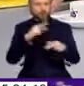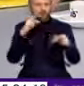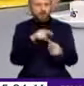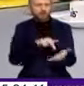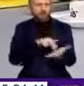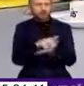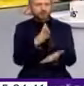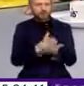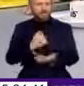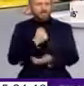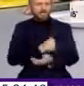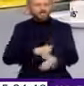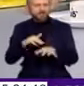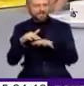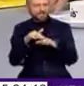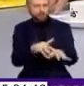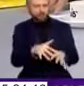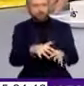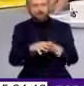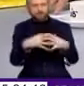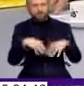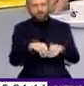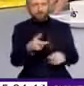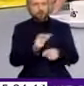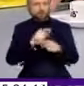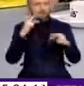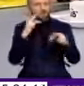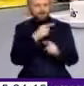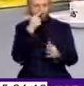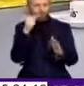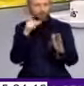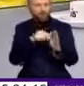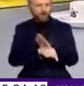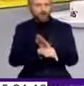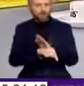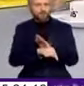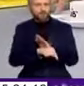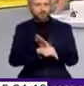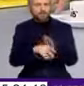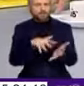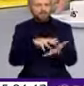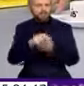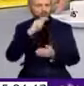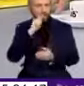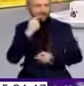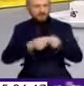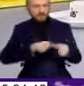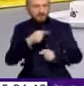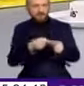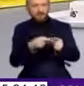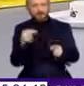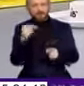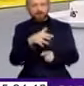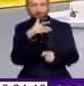йде, є агресивний наступ на інститути сім'ї. Дуже неправильно втручання, знищення українських традицій. Тому що за тисячоліття